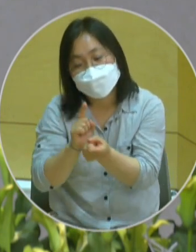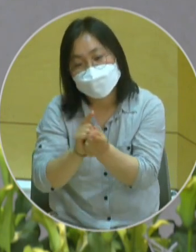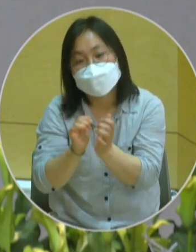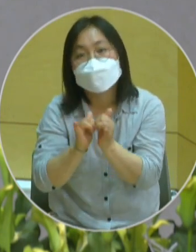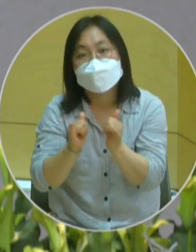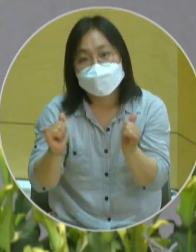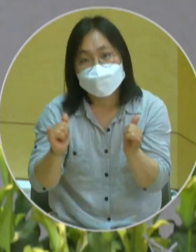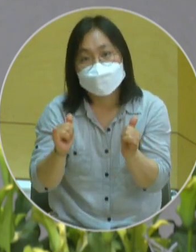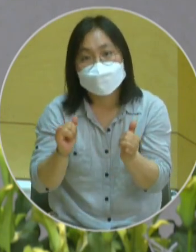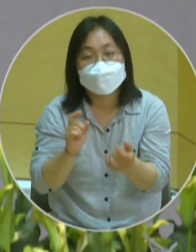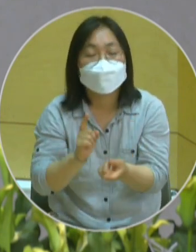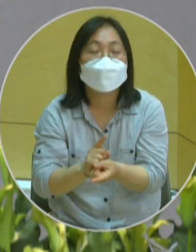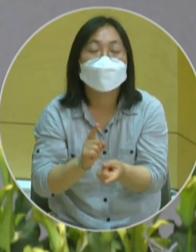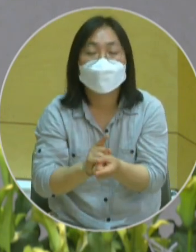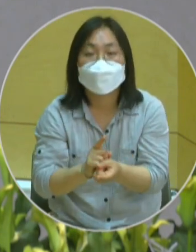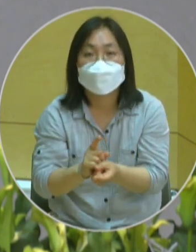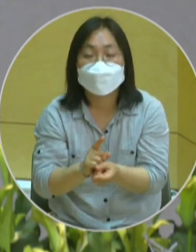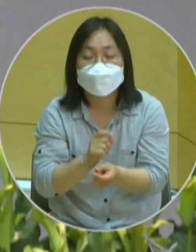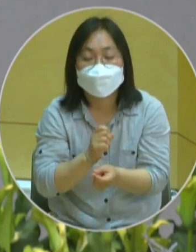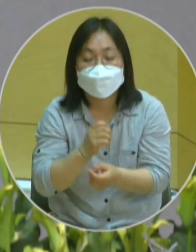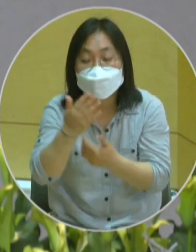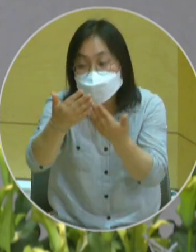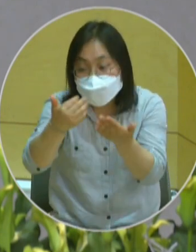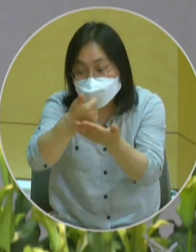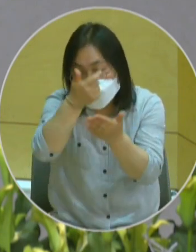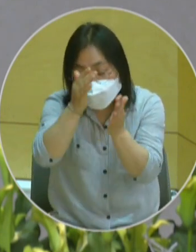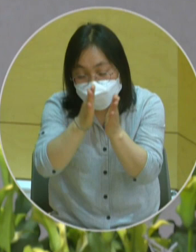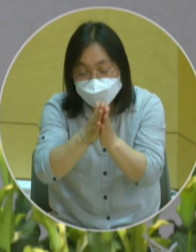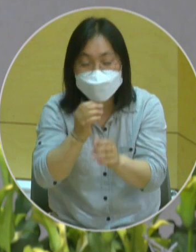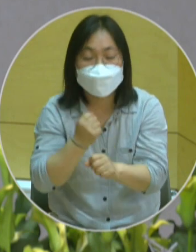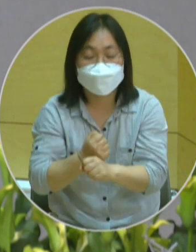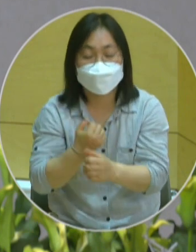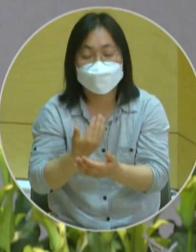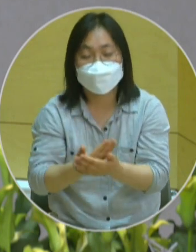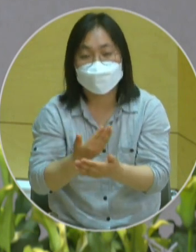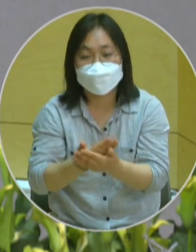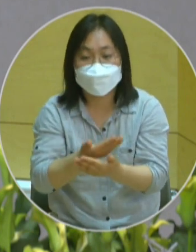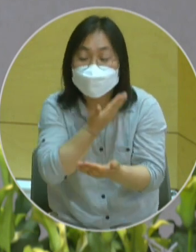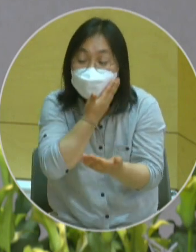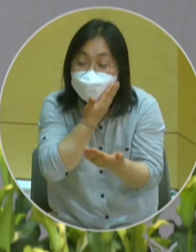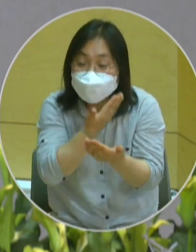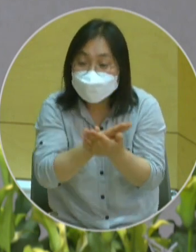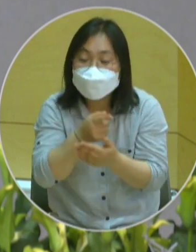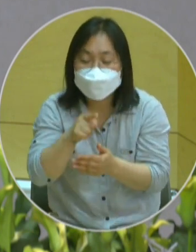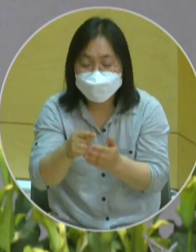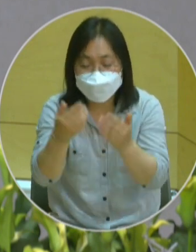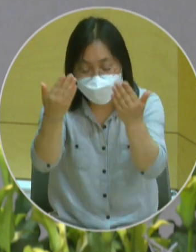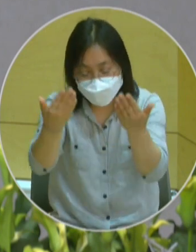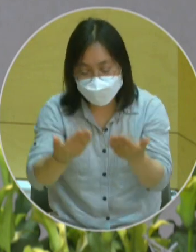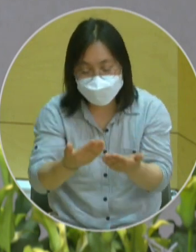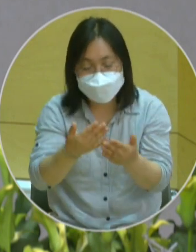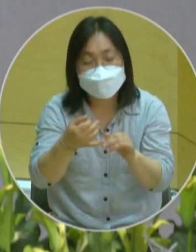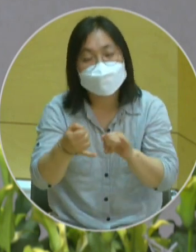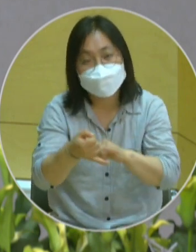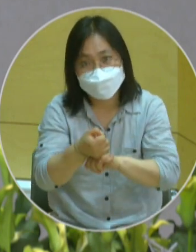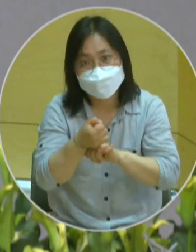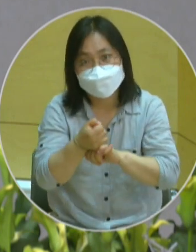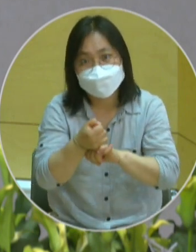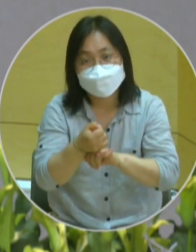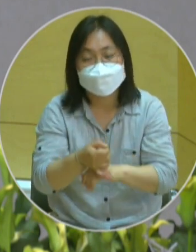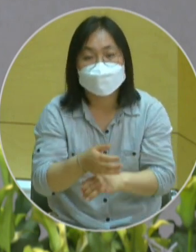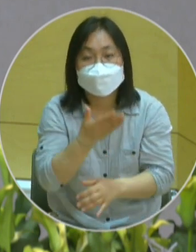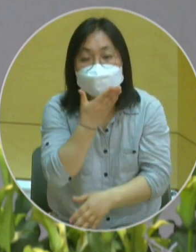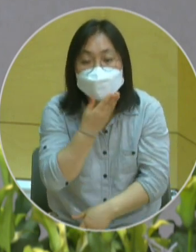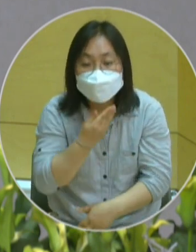만나면 그런 말씀을 드리죠. 하나님께서 기도하게 하시고 그 다음에 귀한 것으로 아마 주실 거예요. 복된 것으로 주실